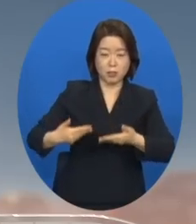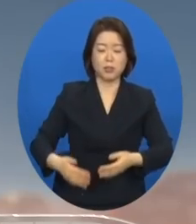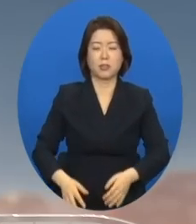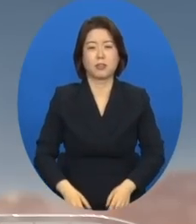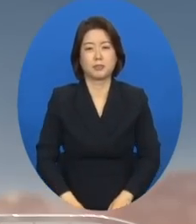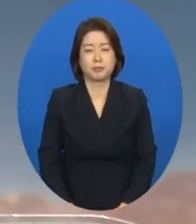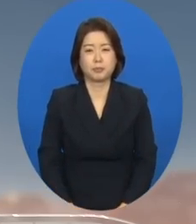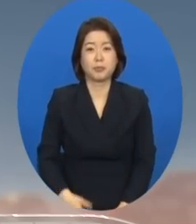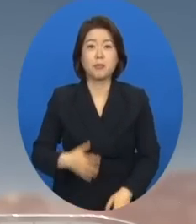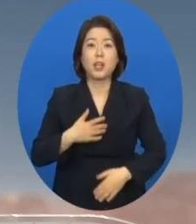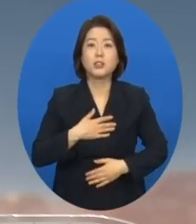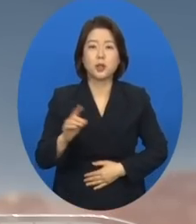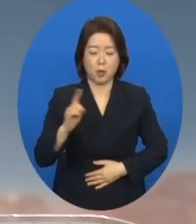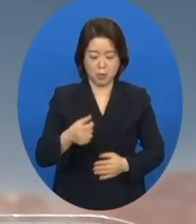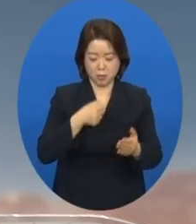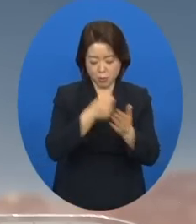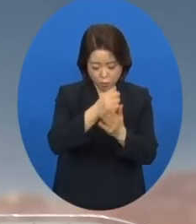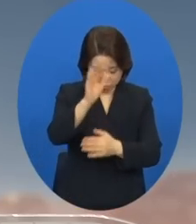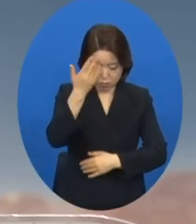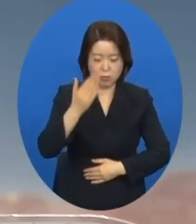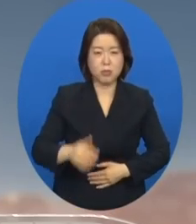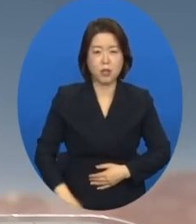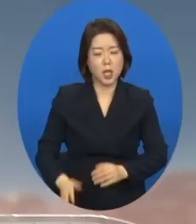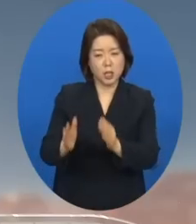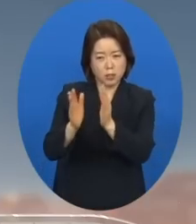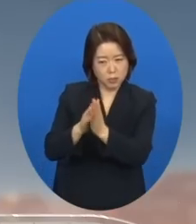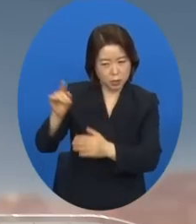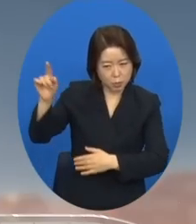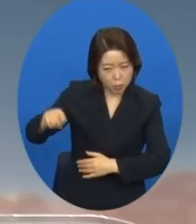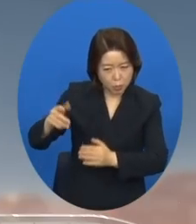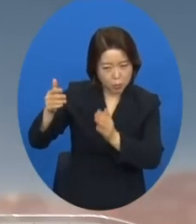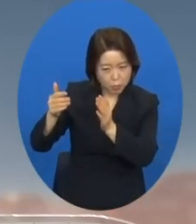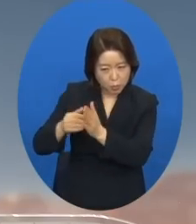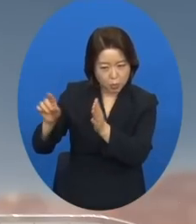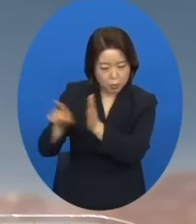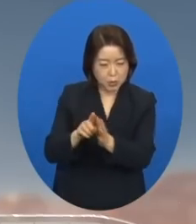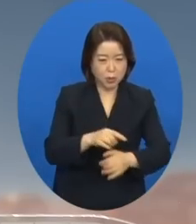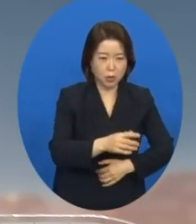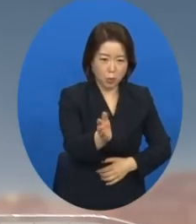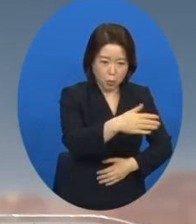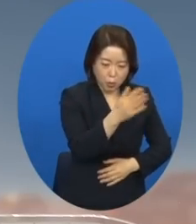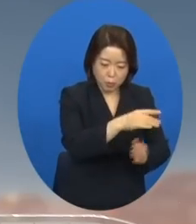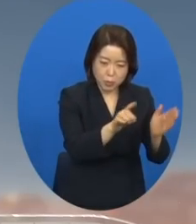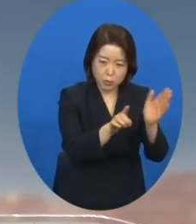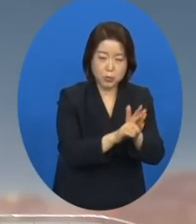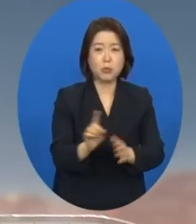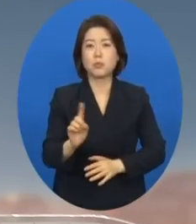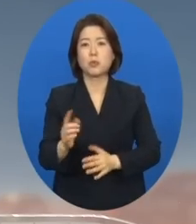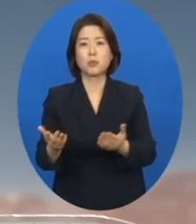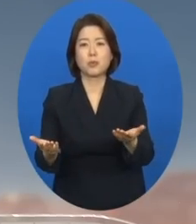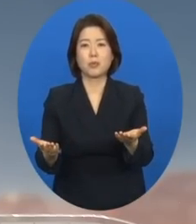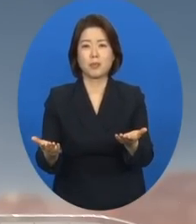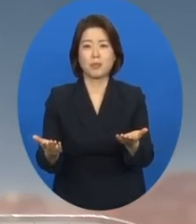그럼 저는 이제 결정을 내려야 돼요 이게 책이 온 걸 믿어야 돼요 지금 없는 걸 믿어야 돼요 여러분